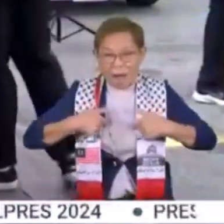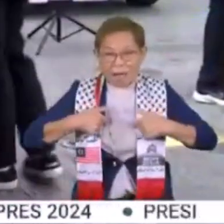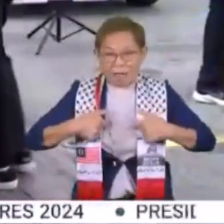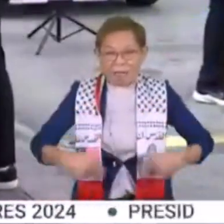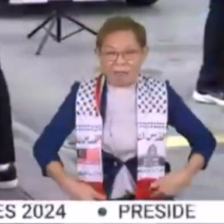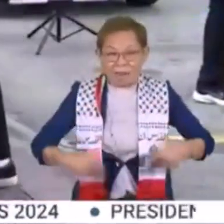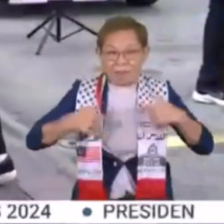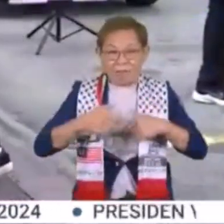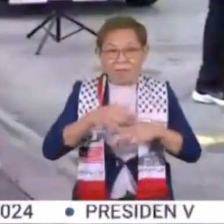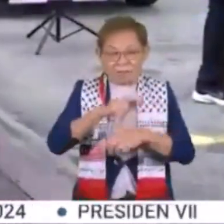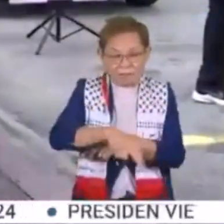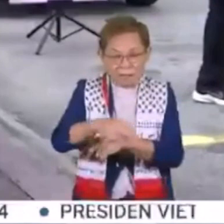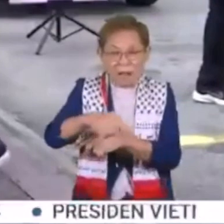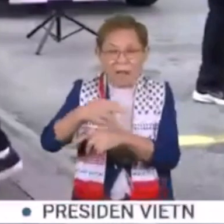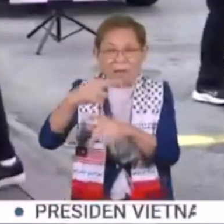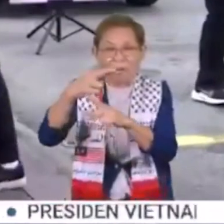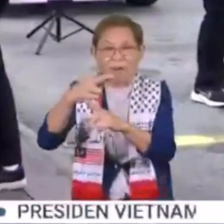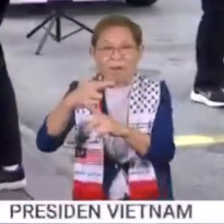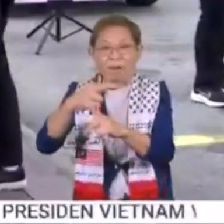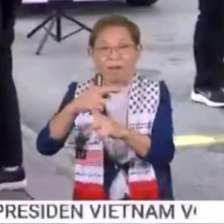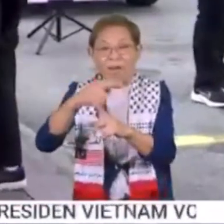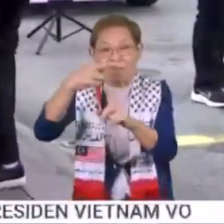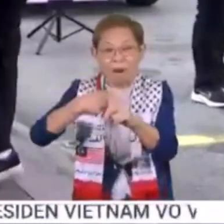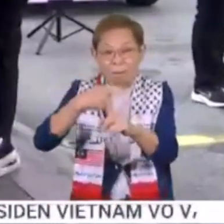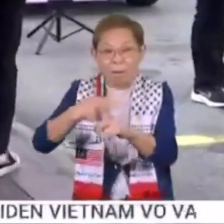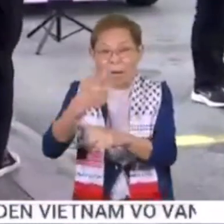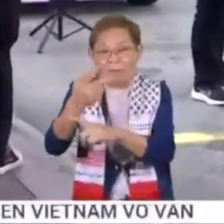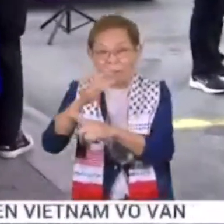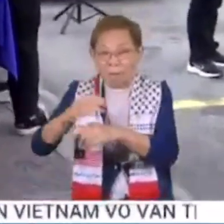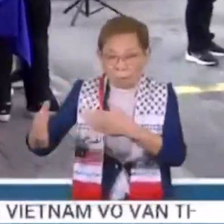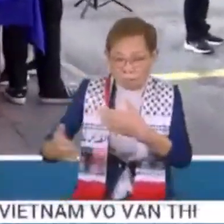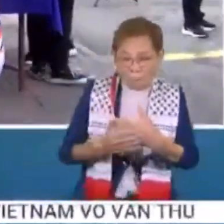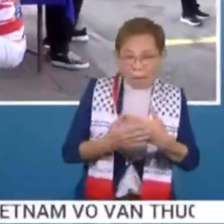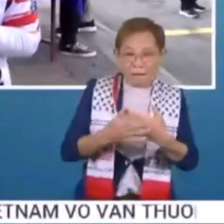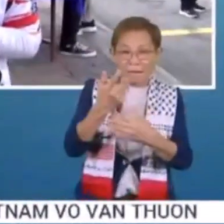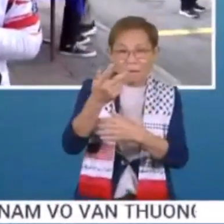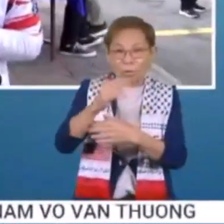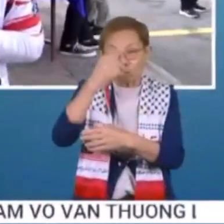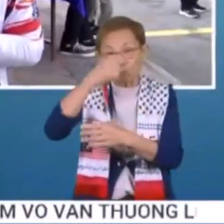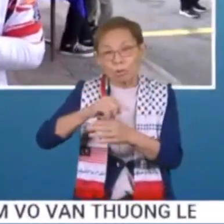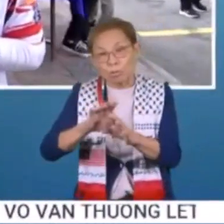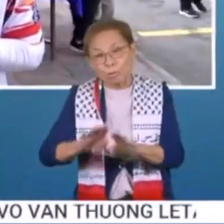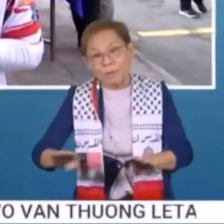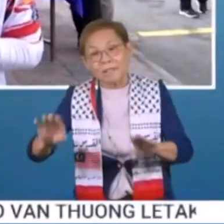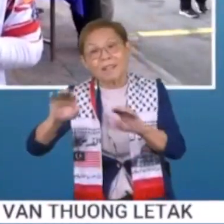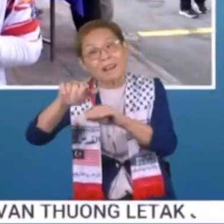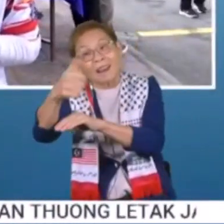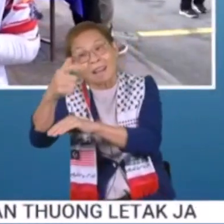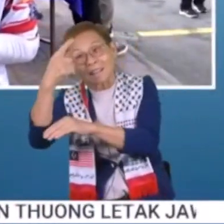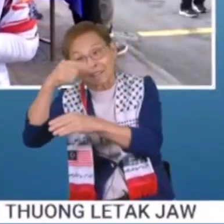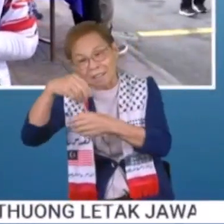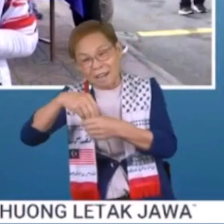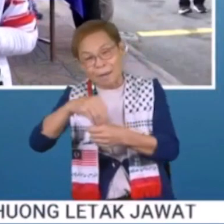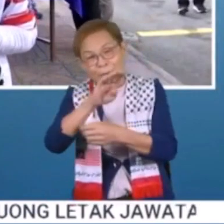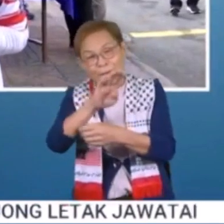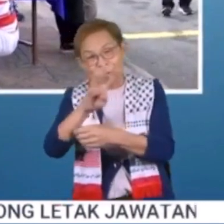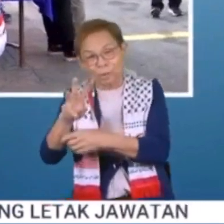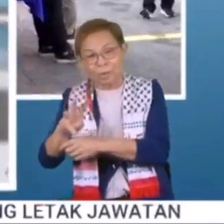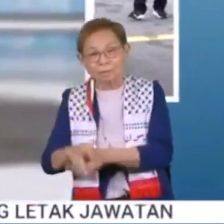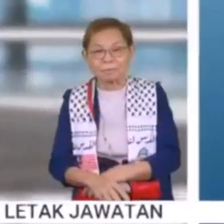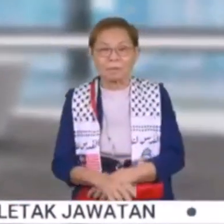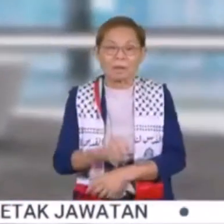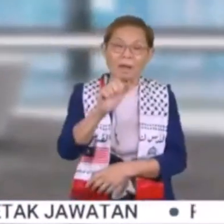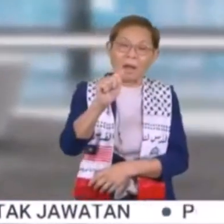Jelajah Ramadan RTM bagi Melaka FM ini. Kembali semula bersama rakan sukan untuk perkembangan lain dalam berita wilayah. Baik, terima kasih